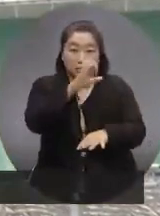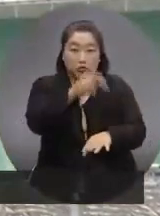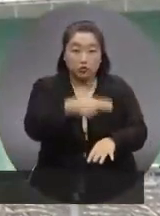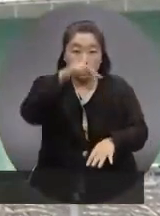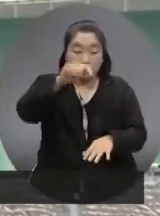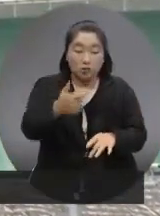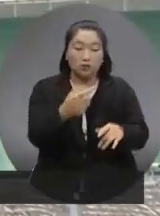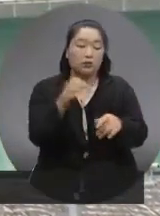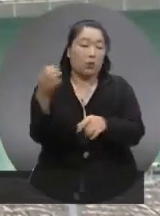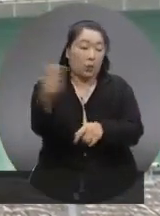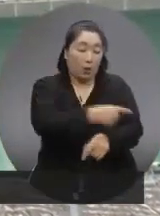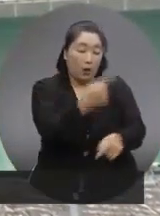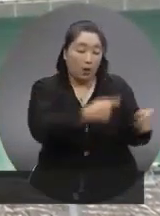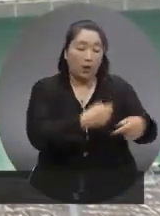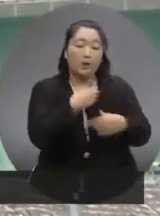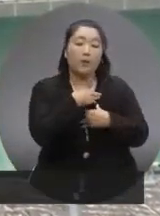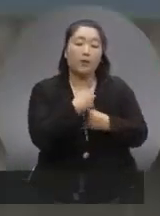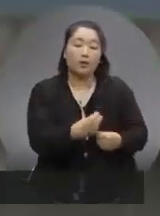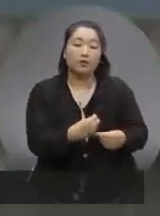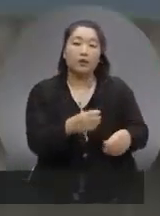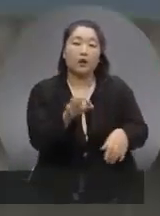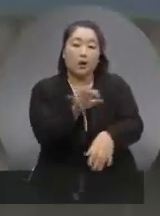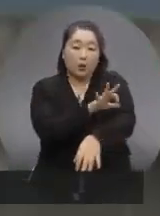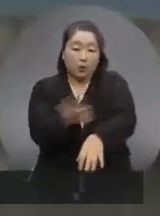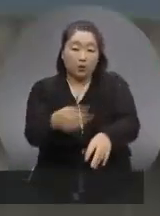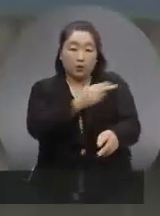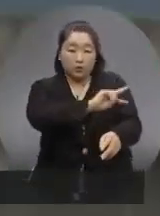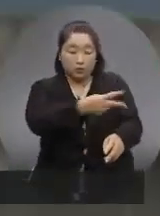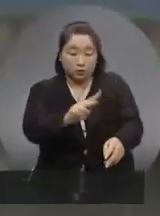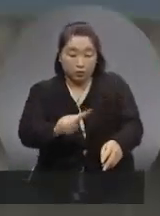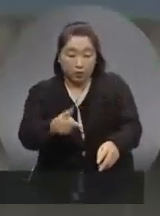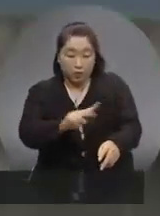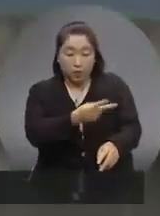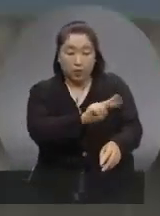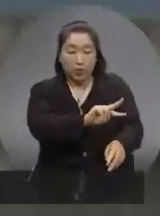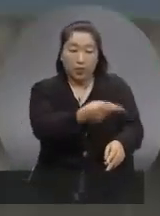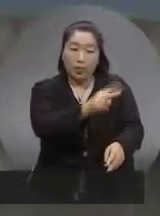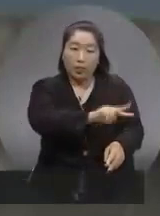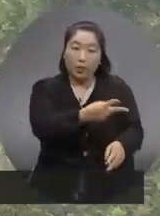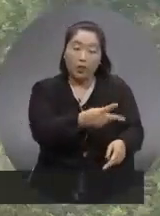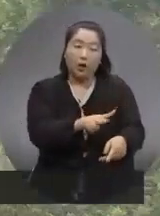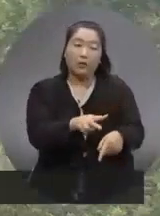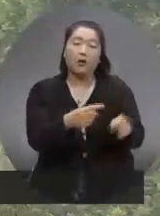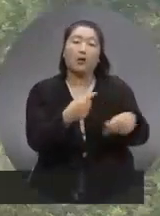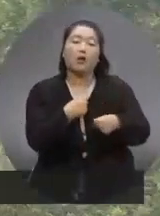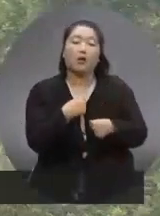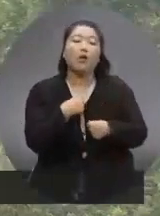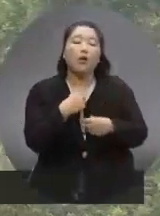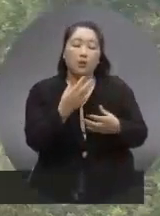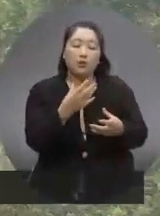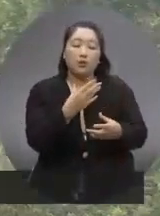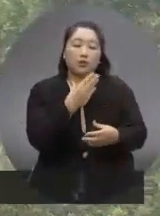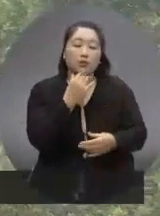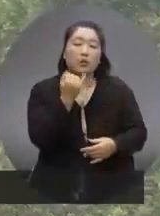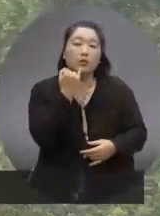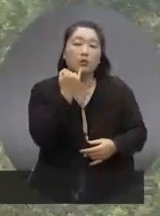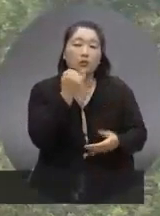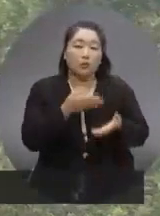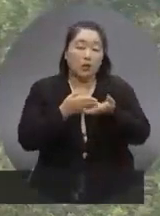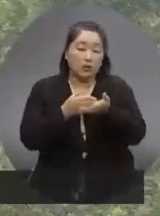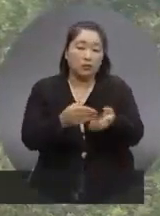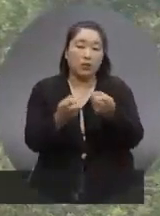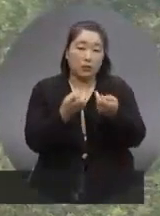2 복선화로 열차가 늘면 오송역 수요 감소도 크지 않다며 교차 정차라는 해법까지